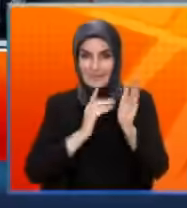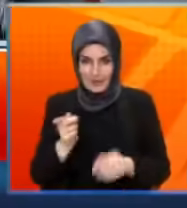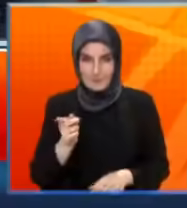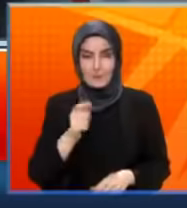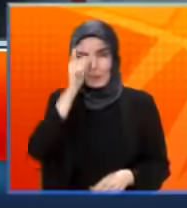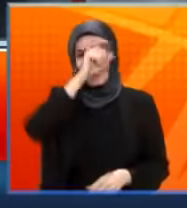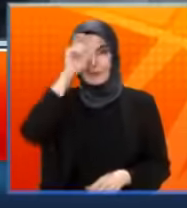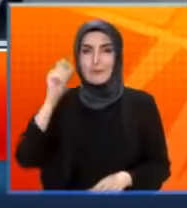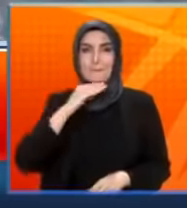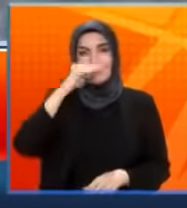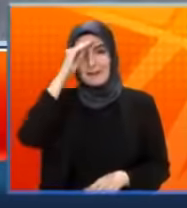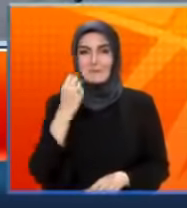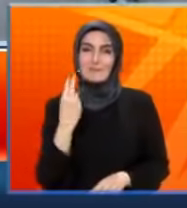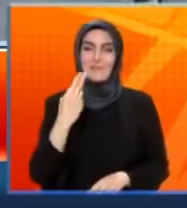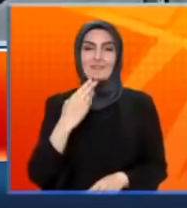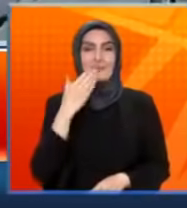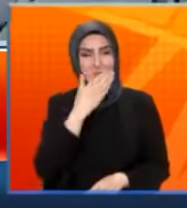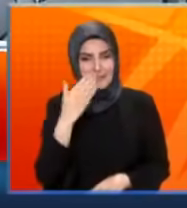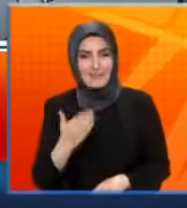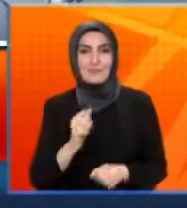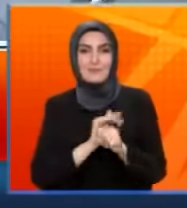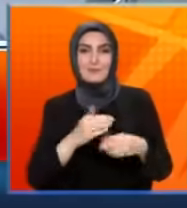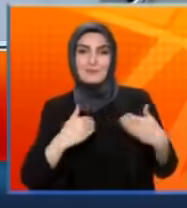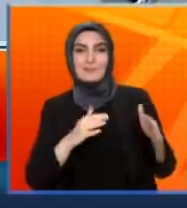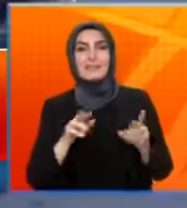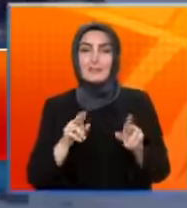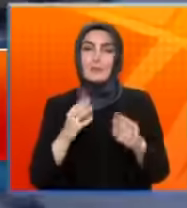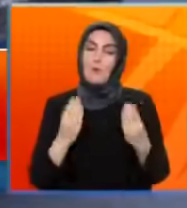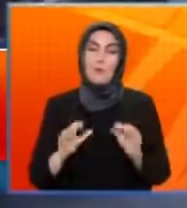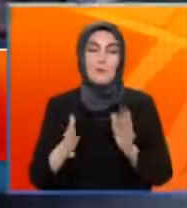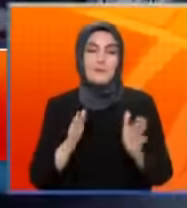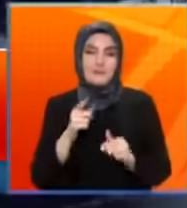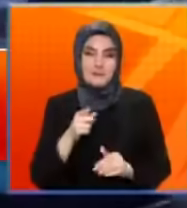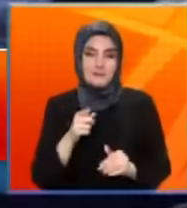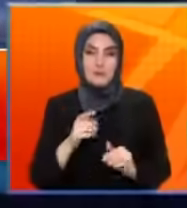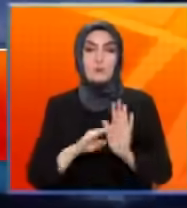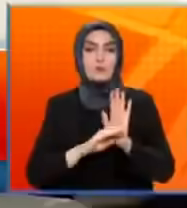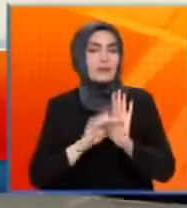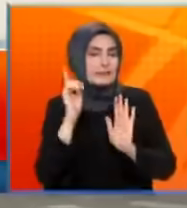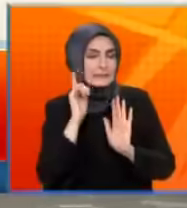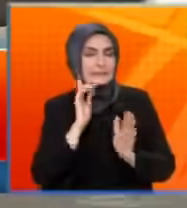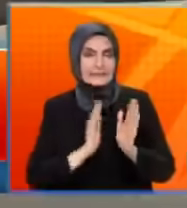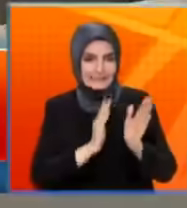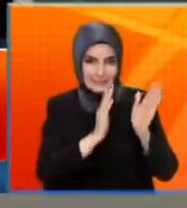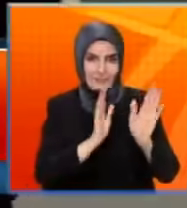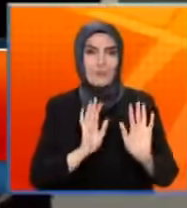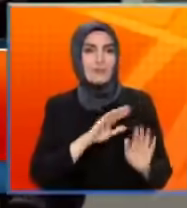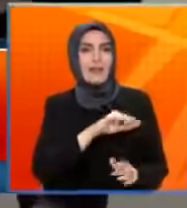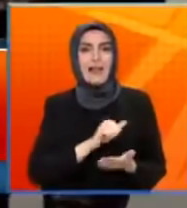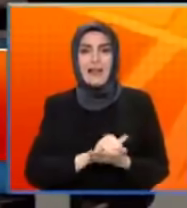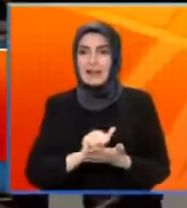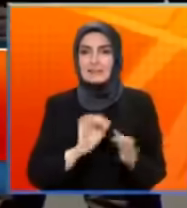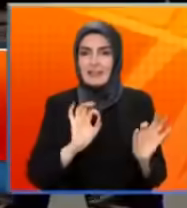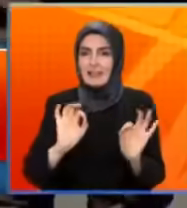Haziran açıkçası bir miktar kurallarda az almamız olacaktır Eğer kurallara uyulur ve her şey yolunda giderse